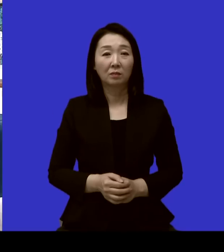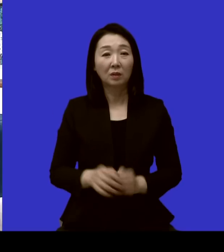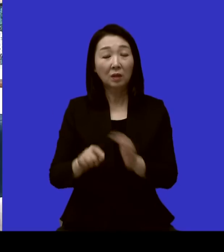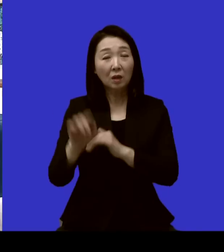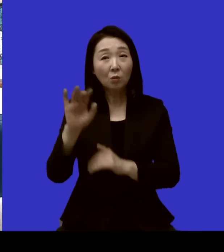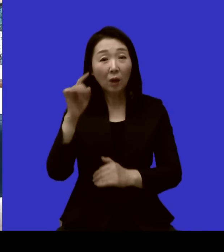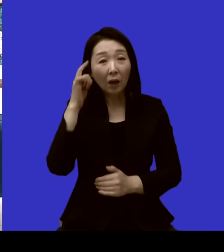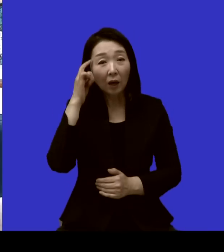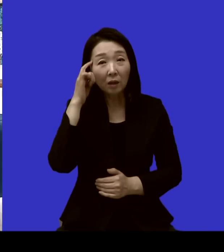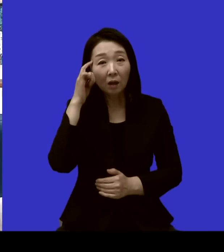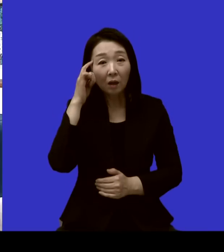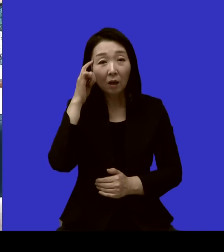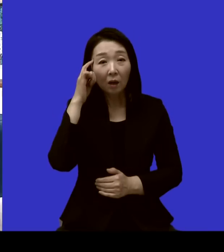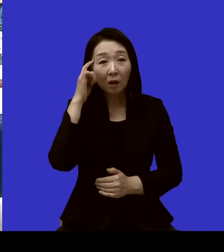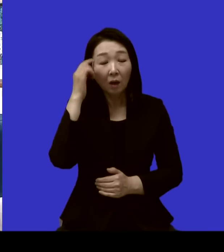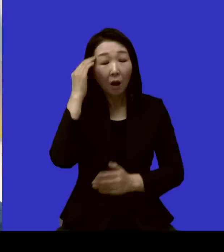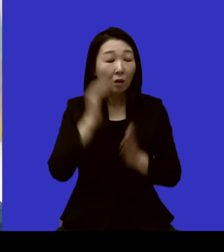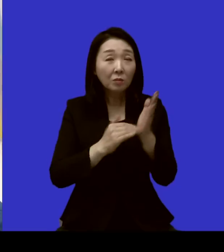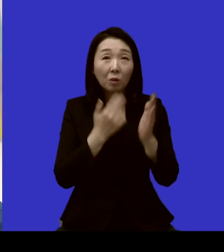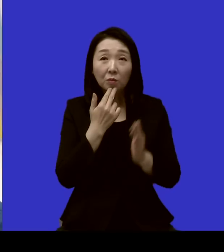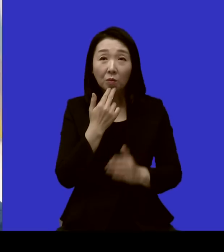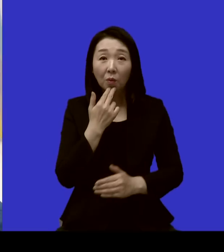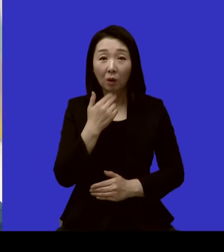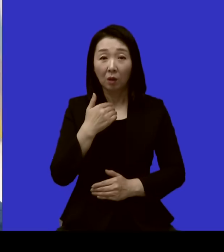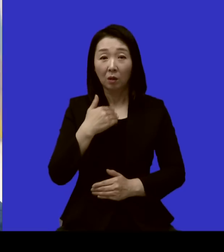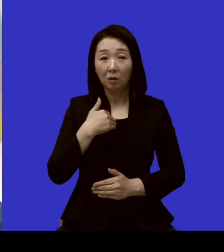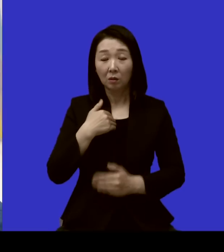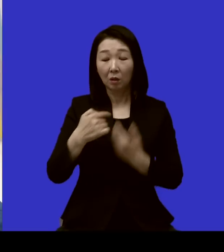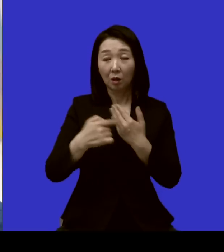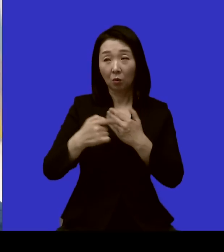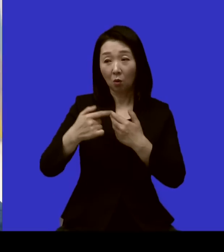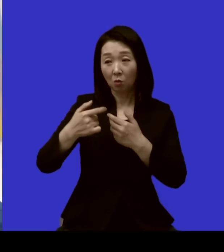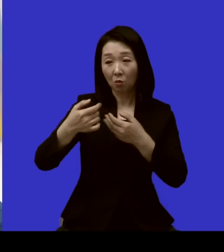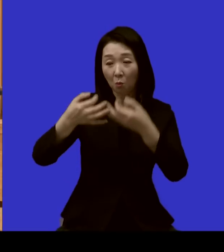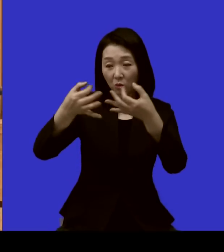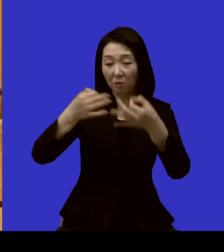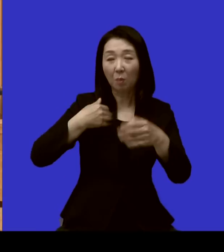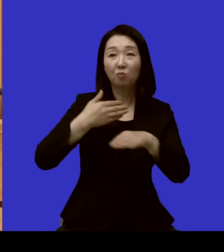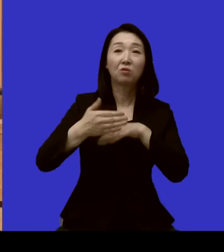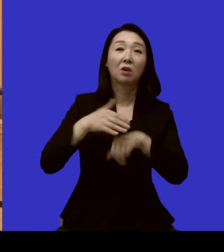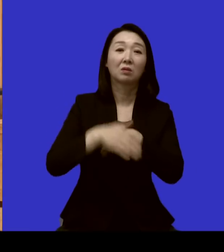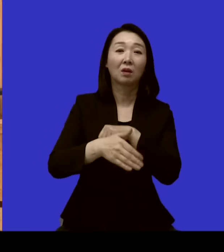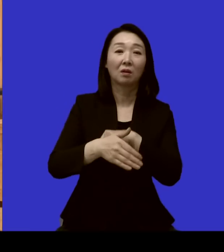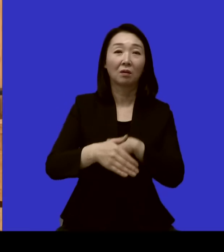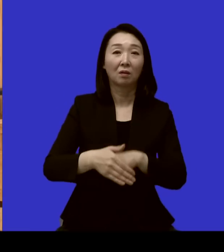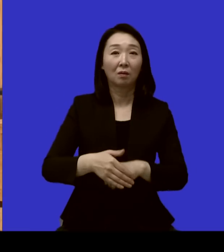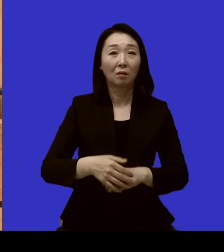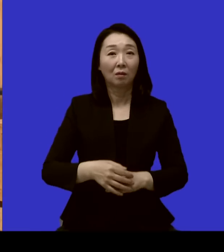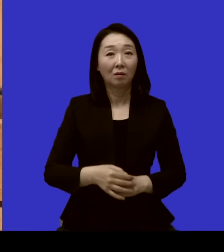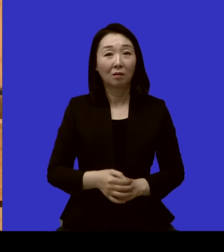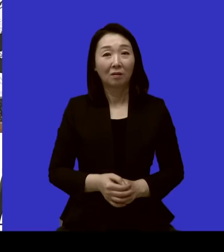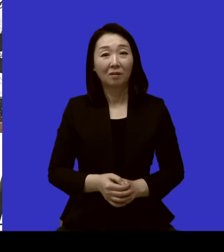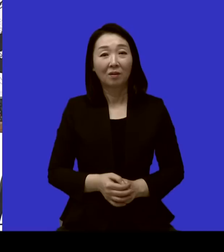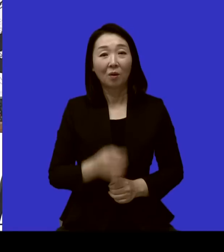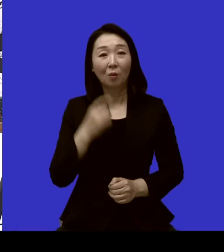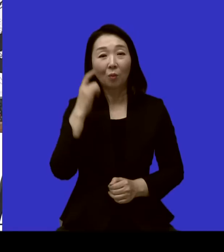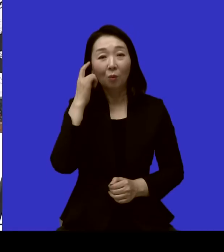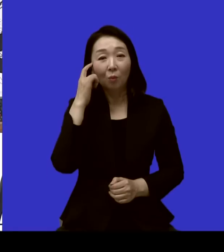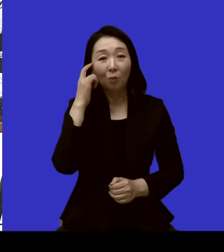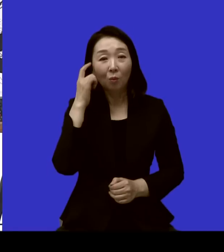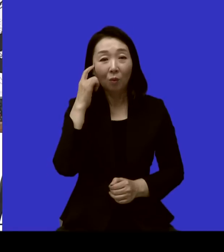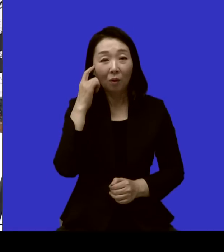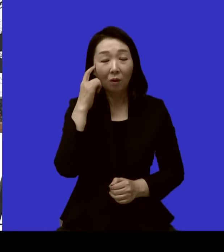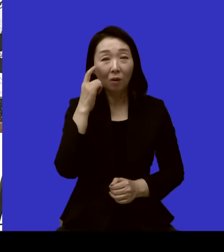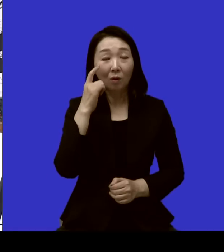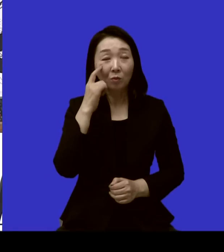염색을 안 했나 봐요? 왜 안 들어가죠? 아니 염색도 하고 제가 제일 이 코스프레가 제일 불량스러워. 아, 그랬어요? 네. 이제 아무래도 그게 역반응이 눈이